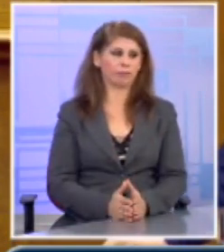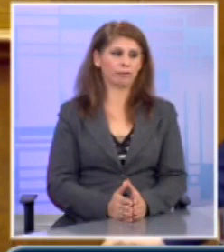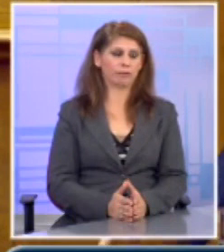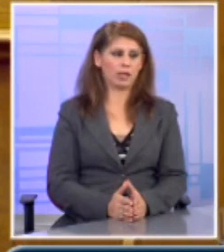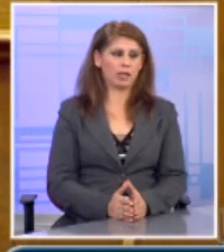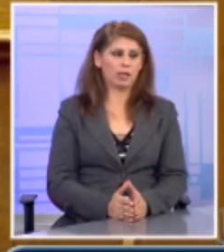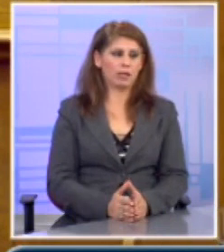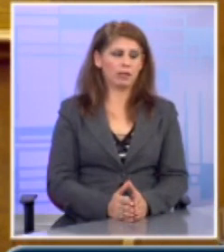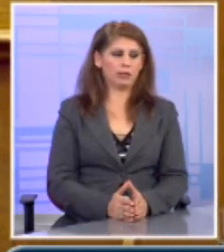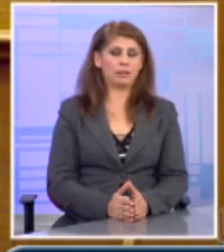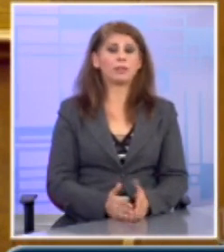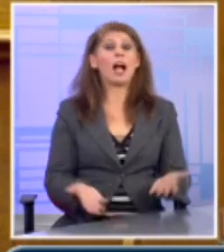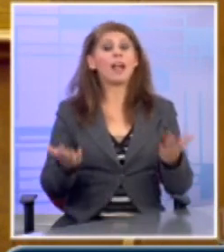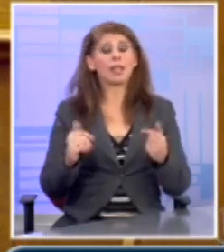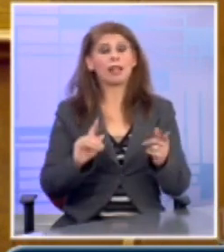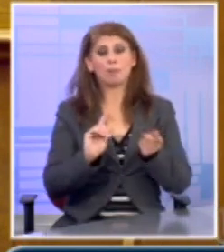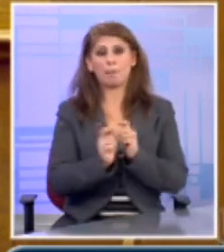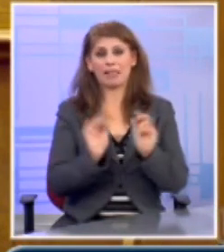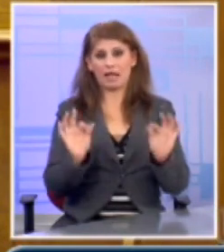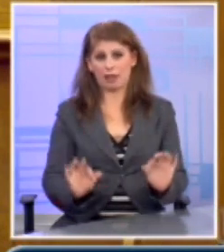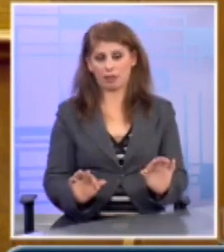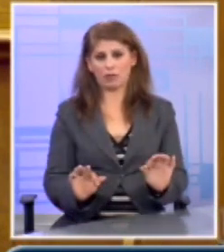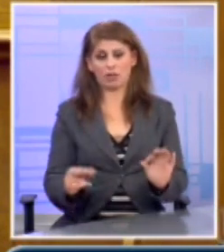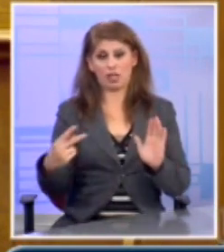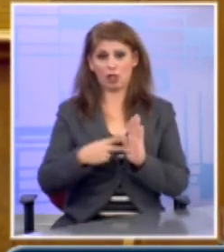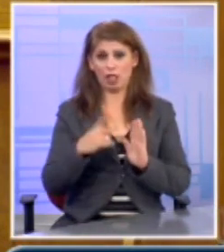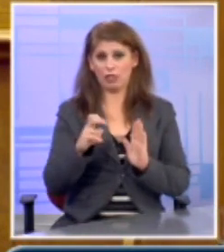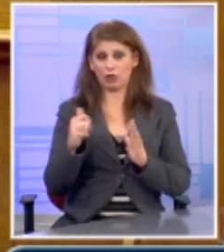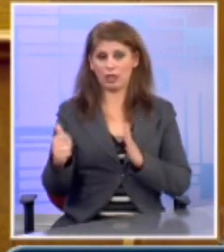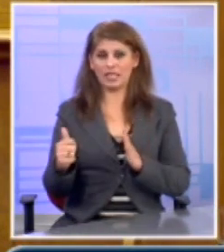αν δεν γίνει μεταρρύθμιση. Το 2026 θα είναι μηδέν η βασική σύνταξη.